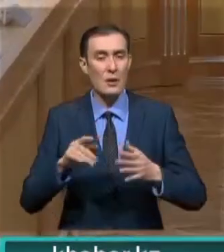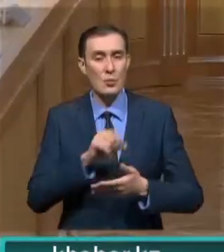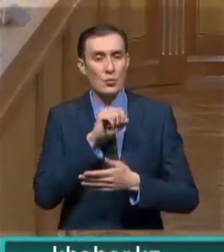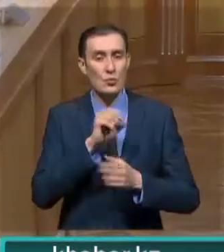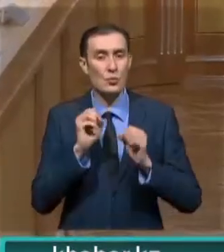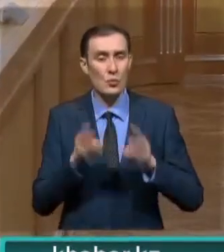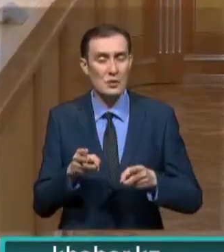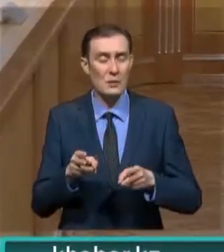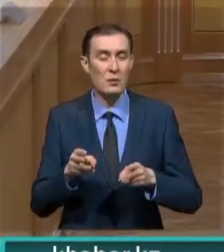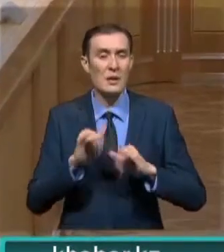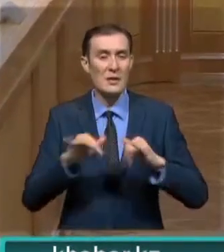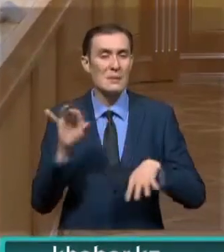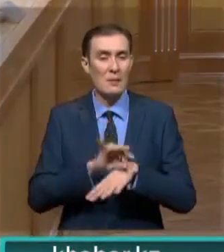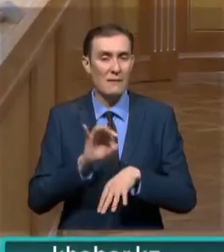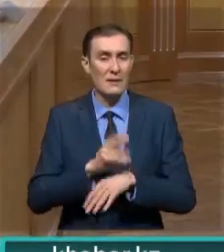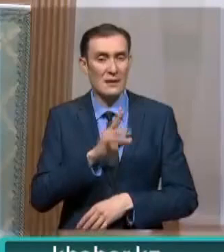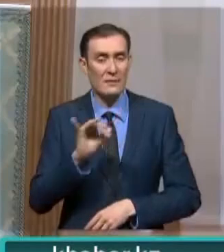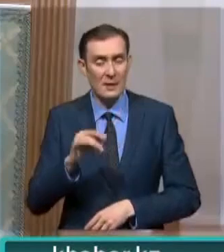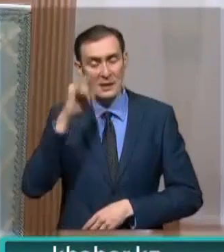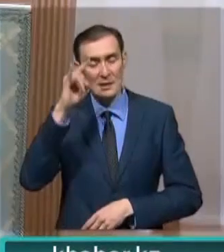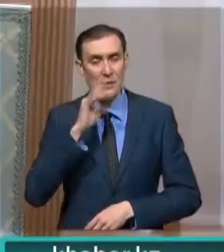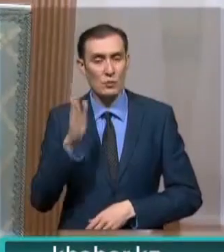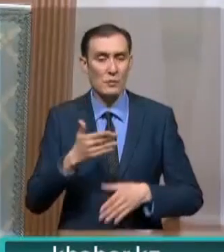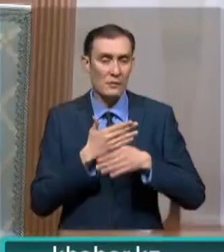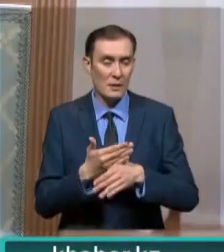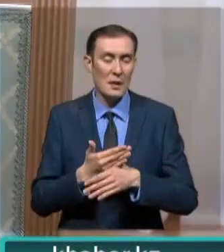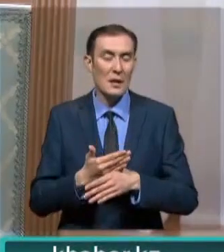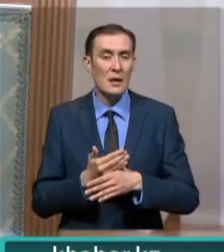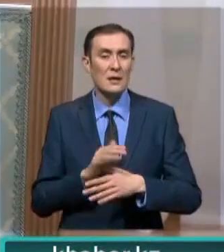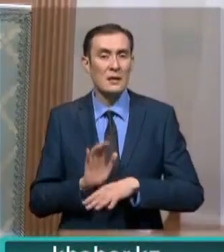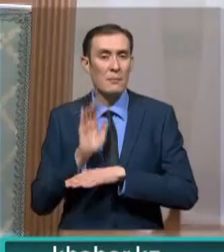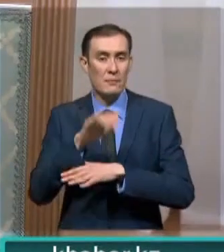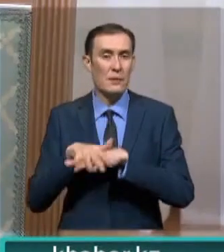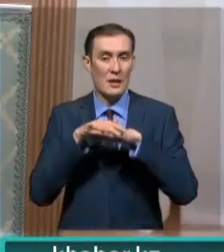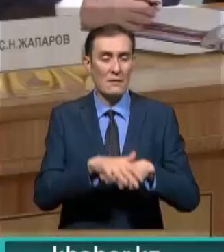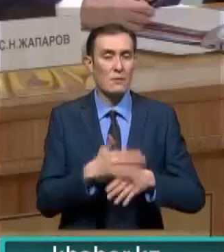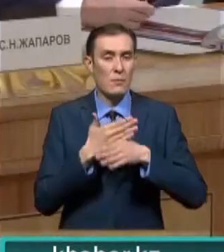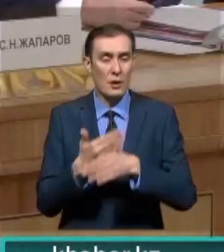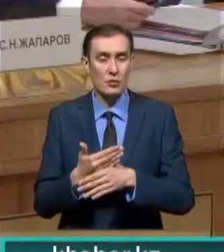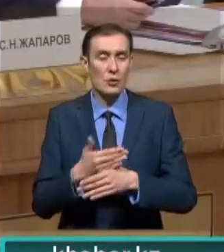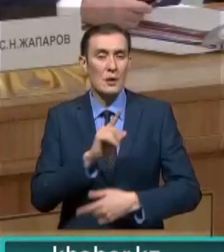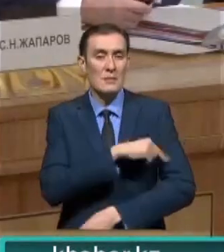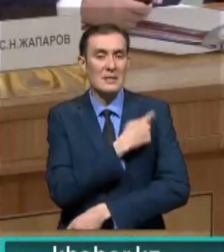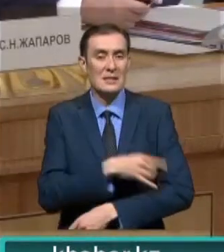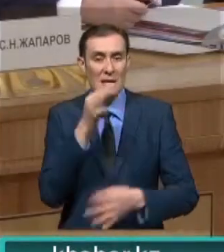под названием коронавирус. Казахстан подтвердил готовность направить кыргызскому народу очередную партию